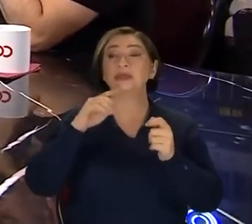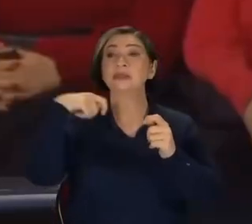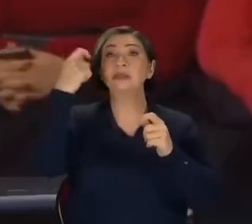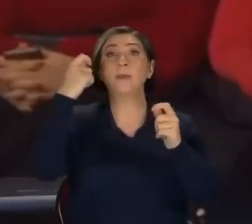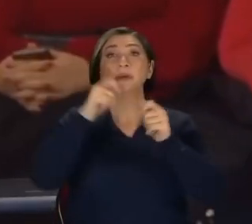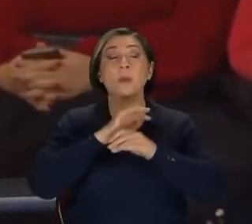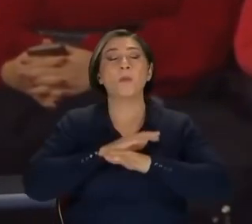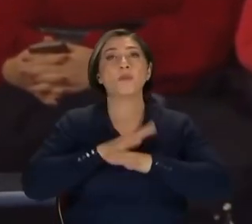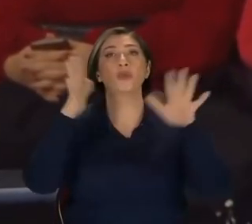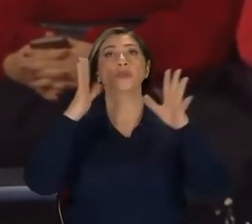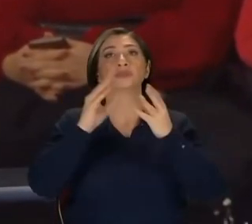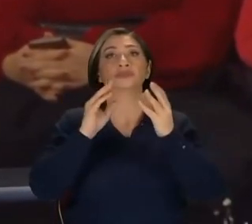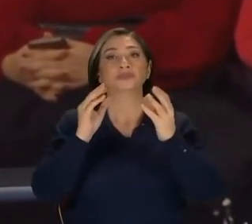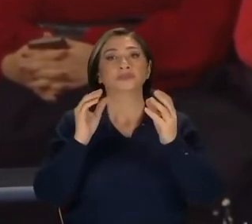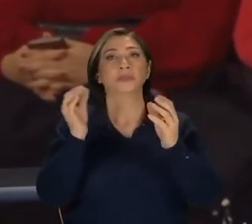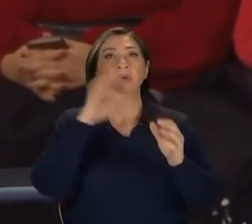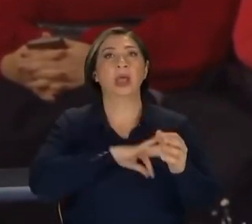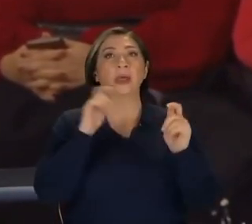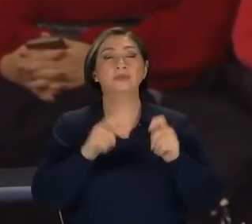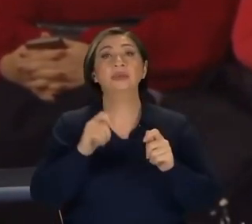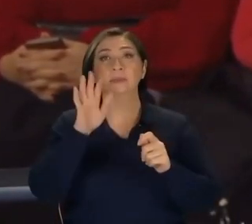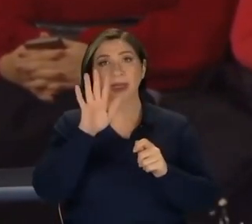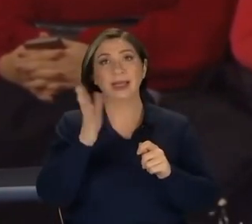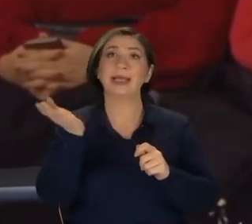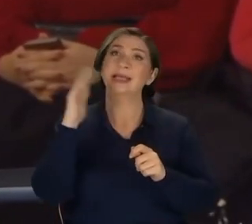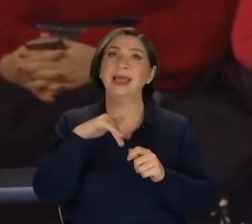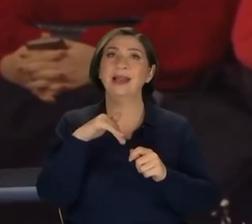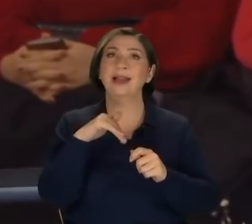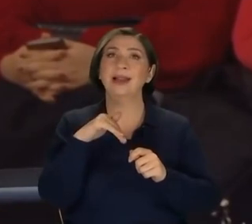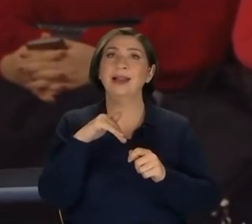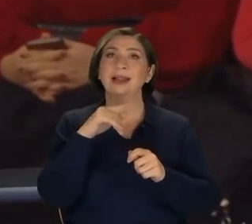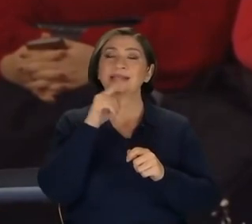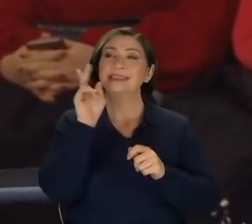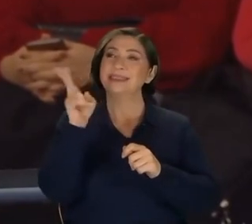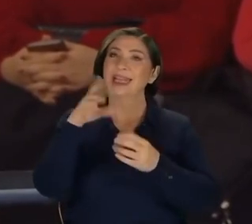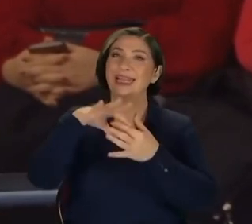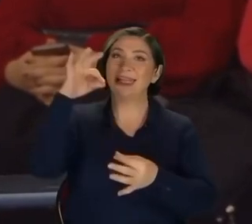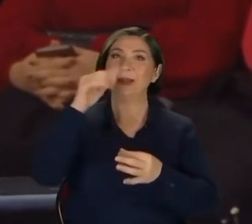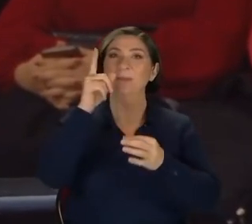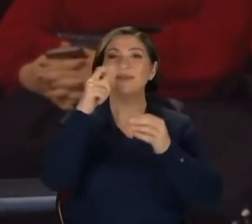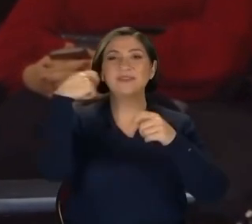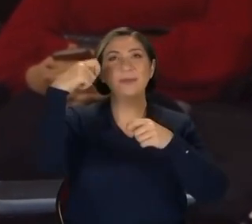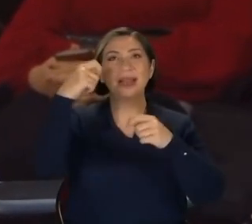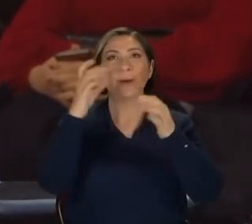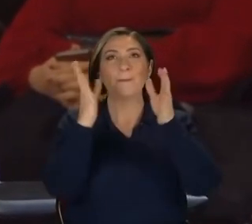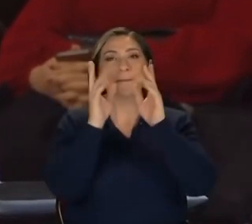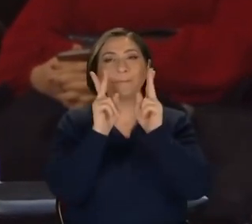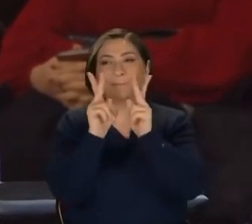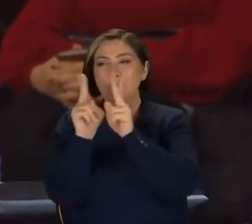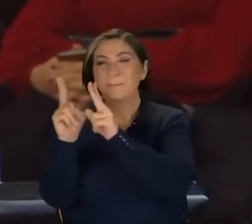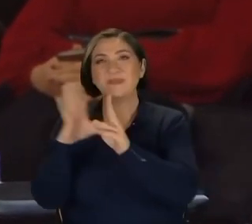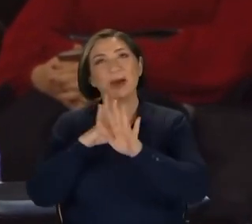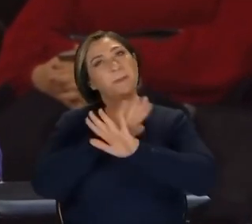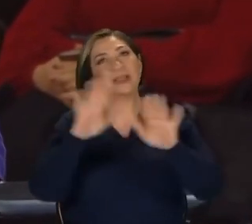Sinemada patlamış bir iş. Peki gel şu seninle ilgili filmlerden bir parçalar var. Yaşa.